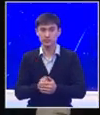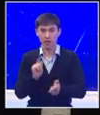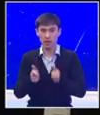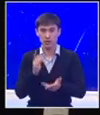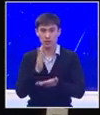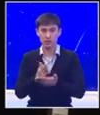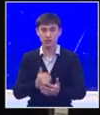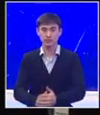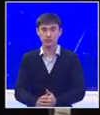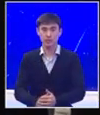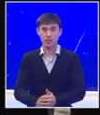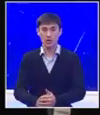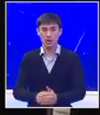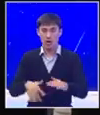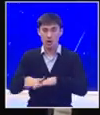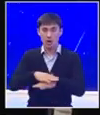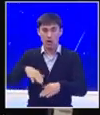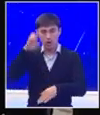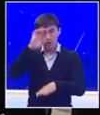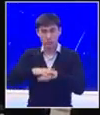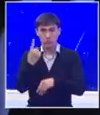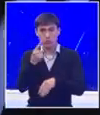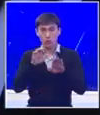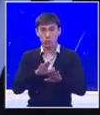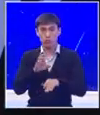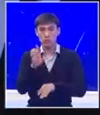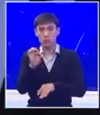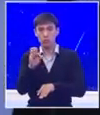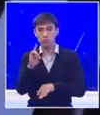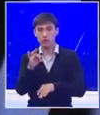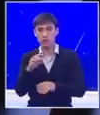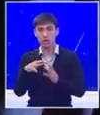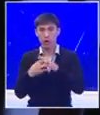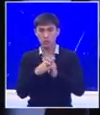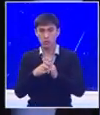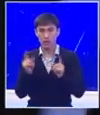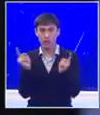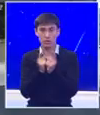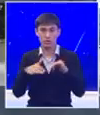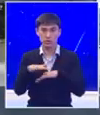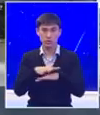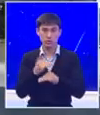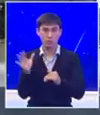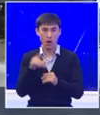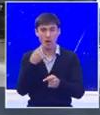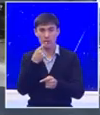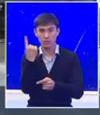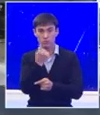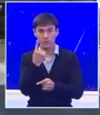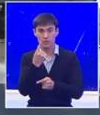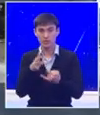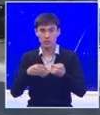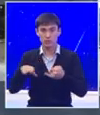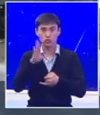екен. Өңір әкімінің бірінші орынбасары аудандағы Бостан мен Шаған ауылдарының халқымен жүздесті. Бәрінің айтары бір: жер